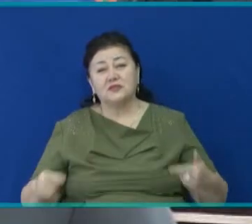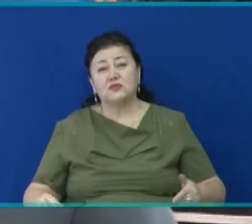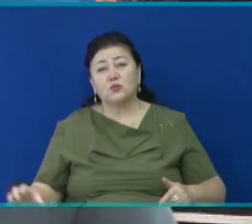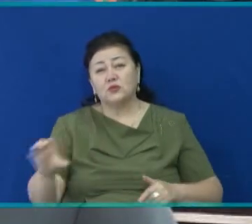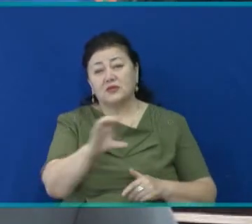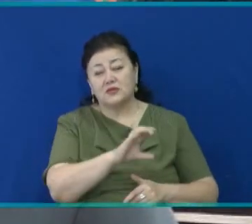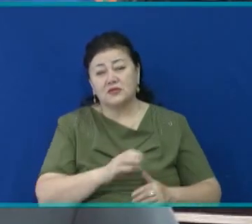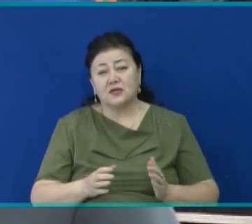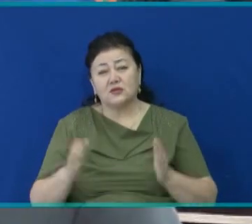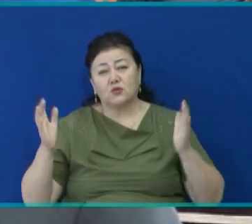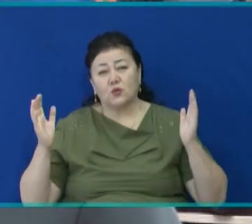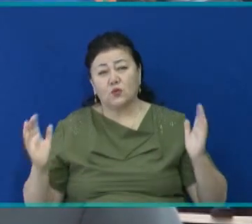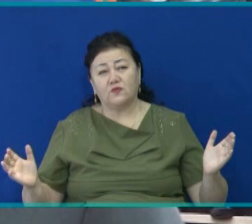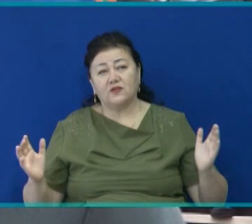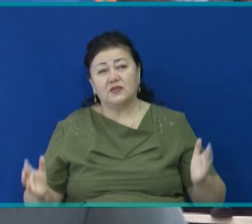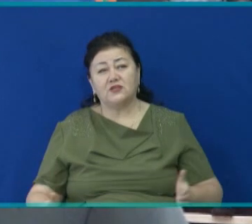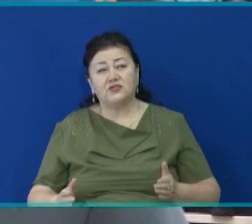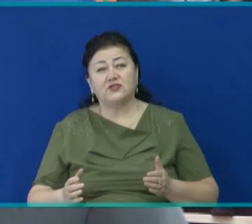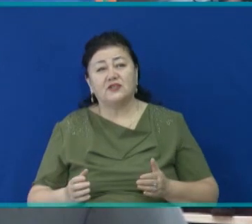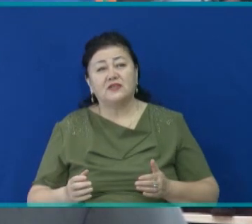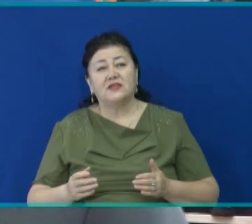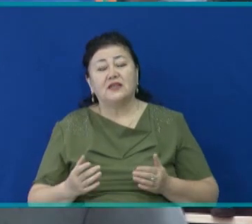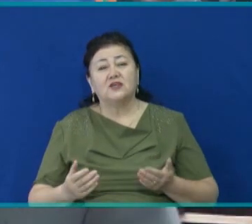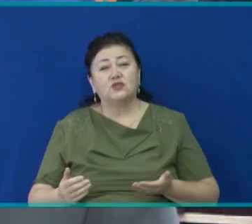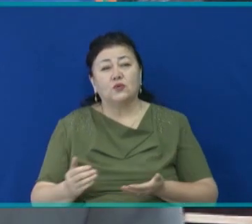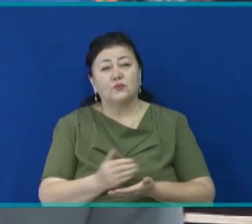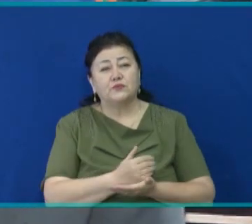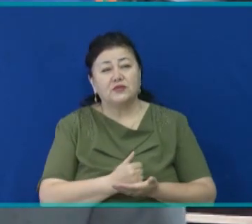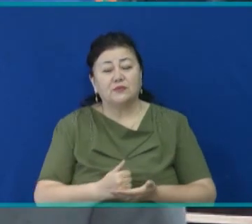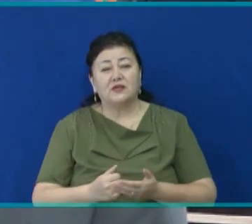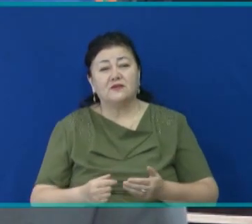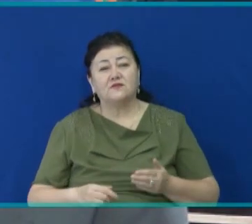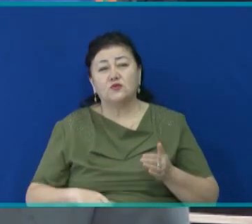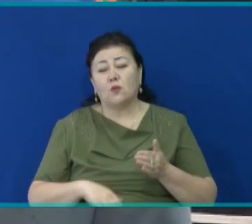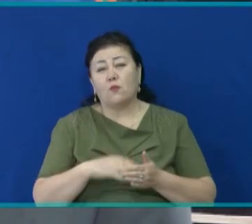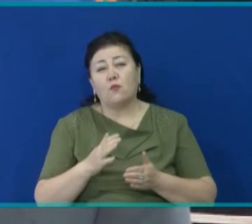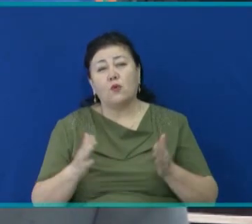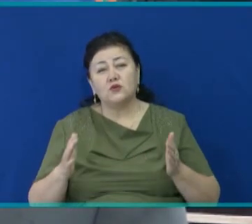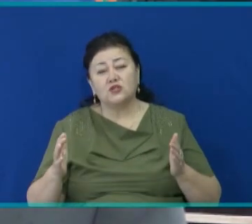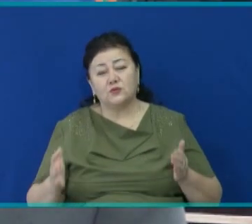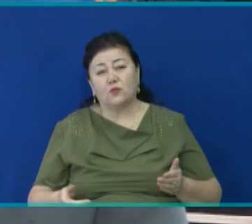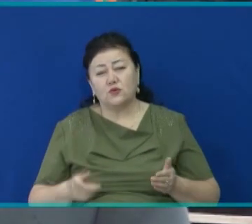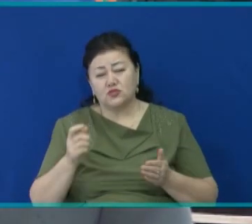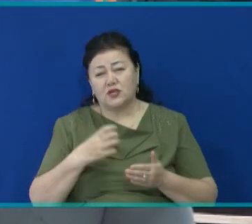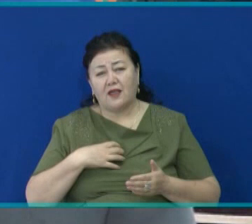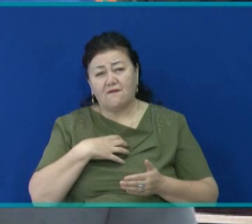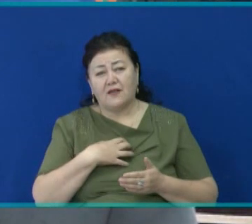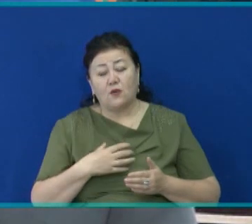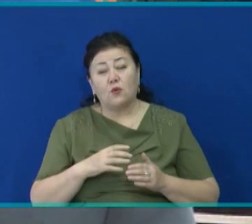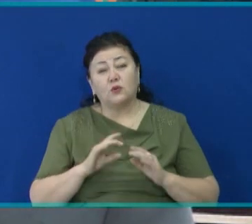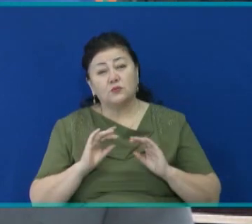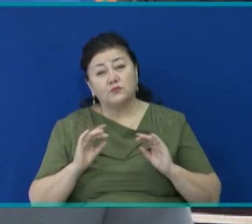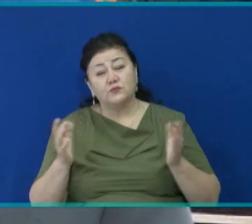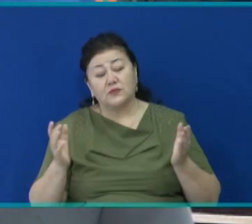означает, что масштабы республиканского военно-патриотического сбора «Айбан» становятся все больше и больше. Он становится все более популярным